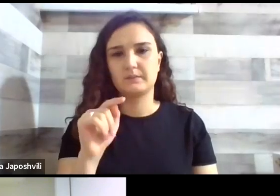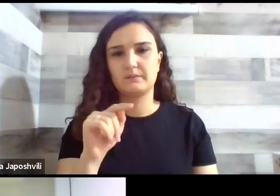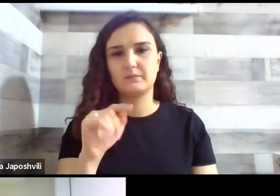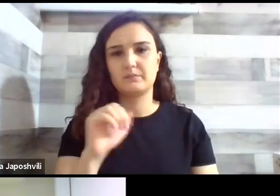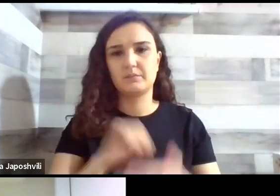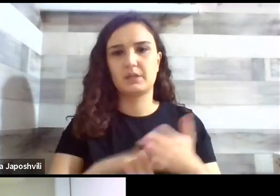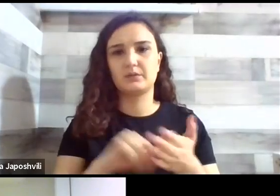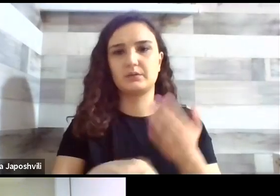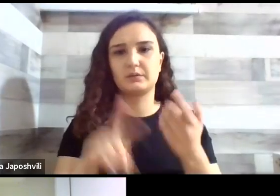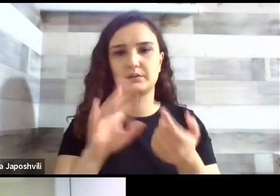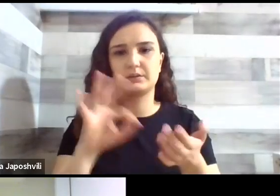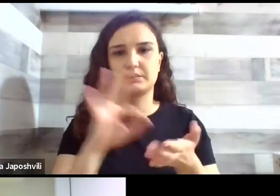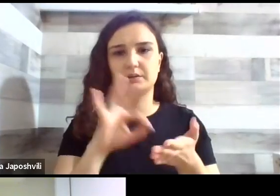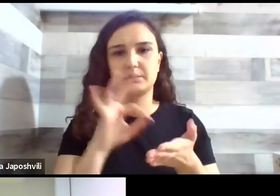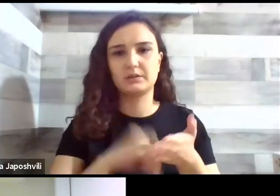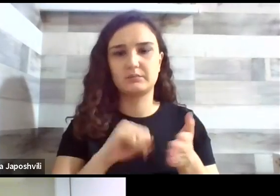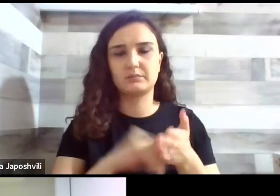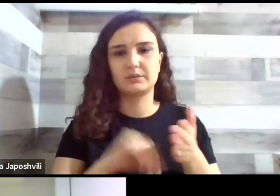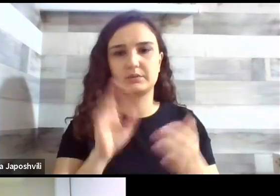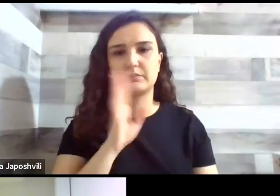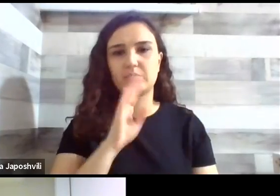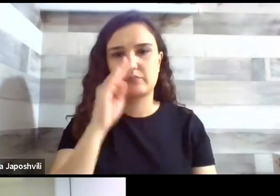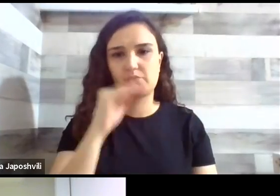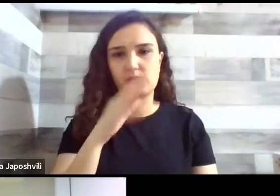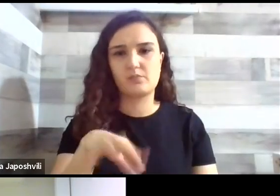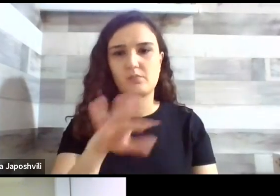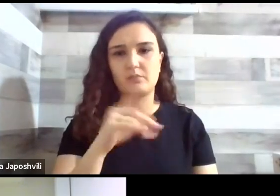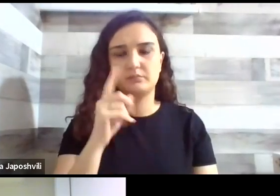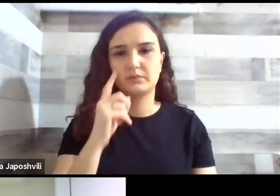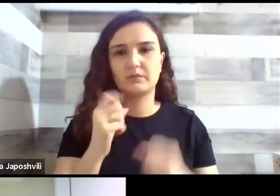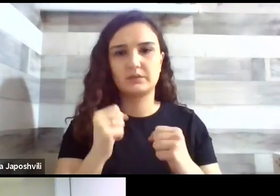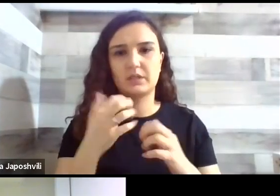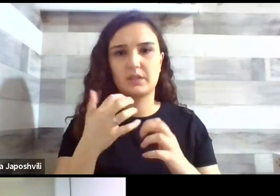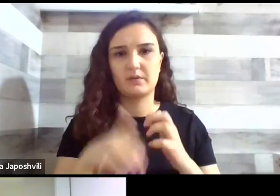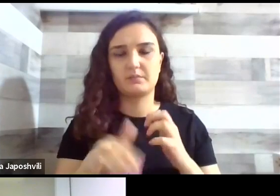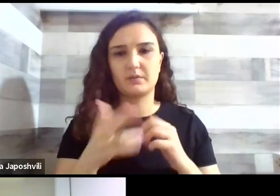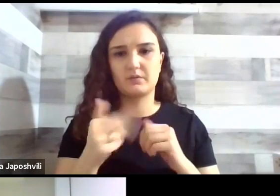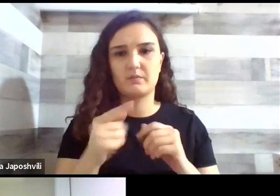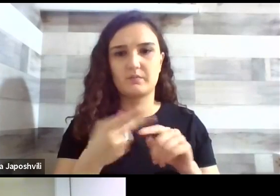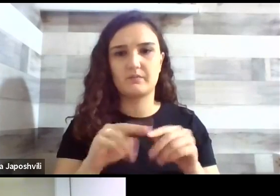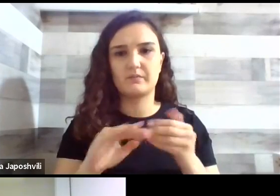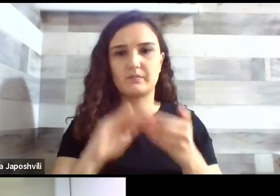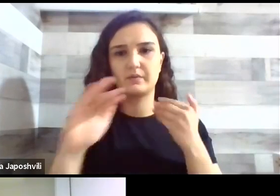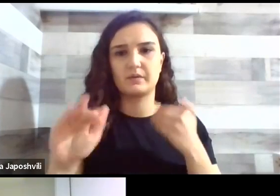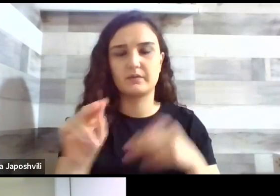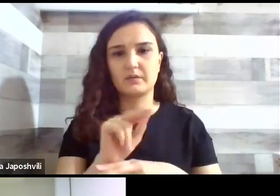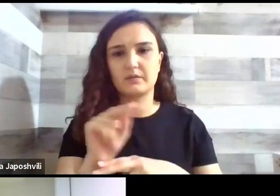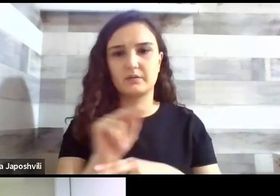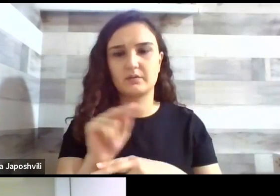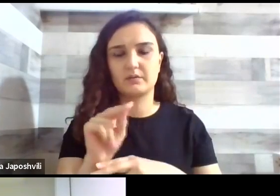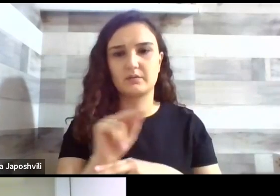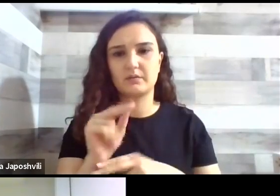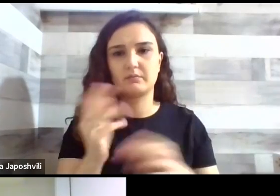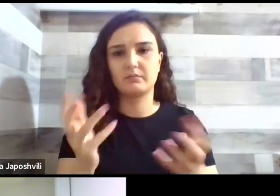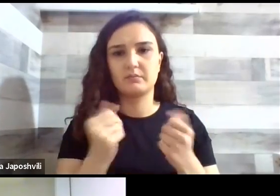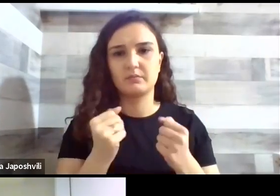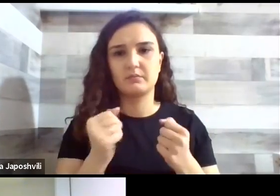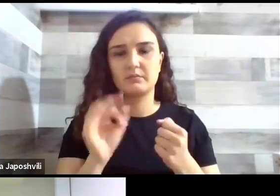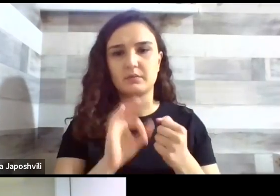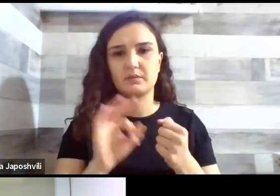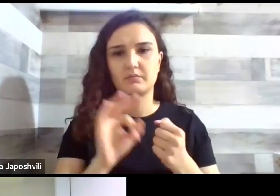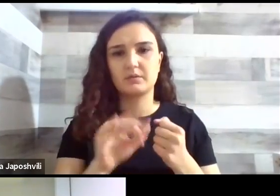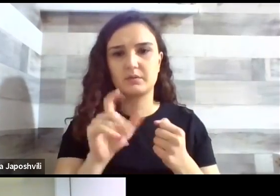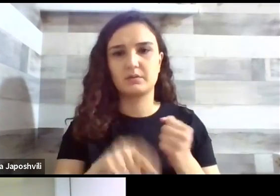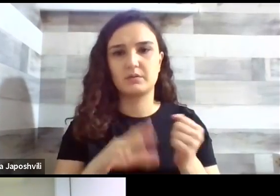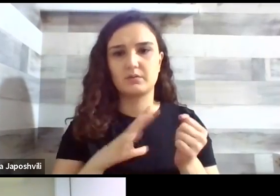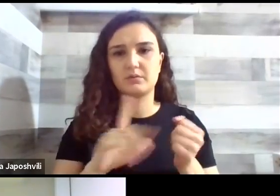რის გამოც მშობლები იკავებდნენ თავს, არა, ამ დისტანციური თერაპიის მიღებისგან თავს, იყო